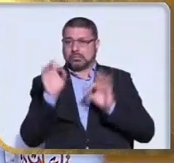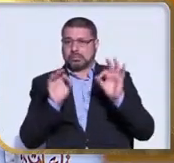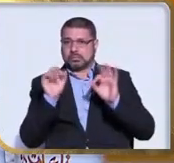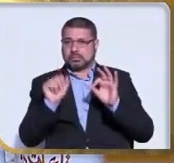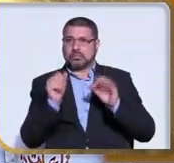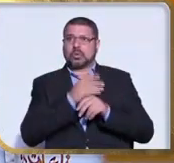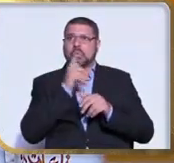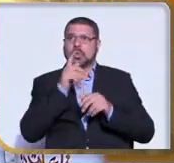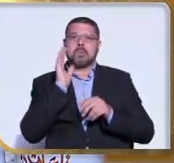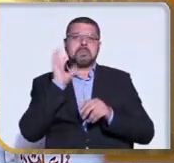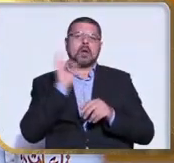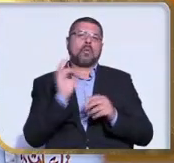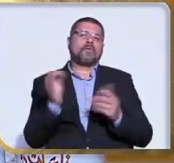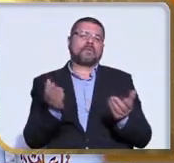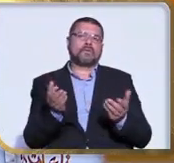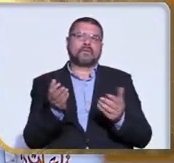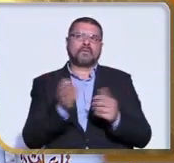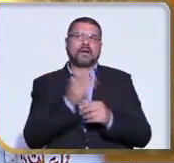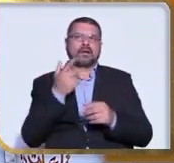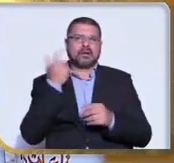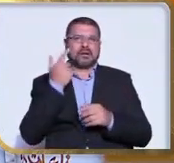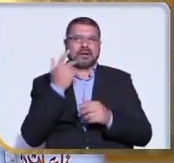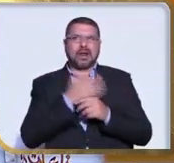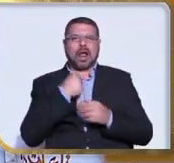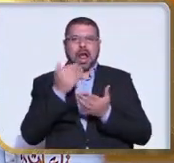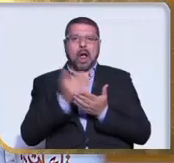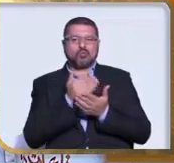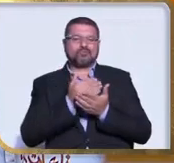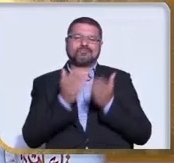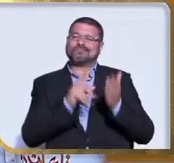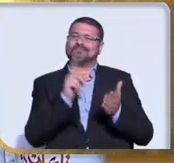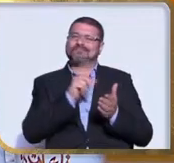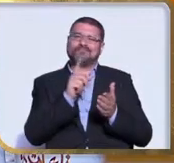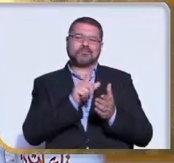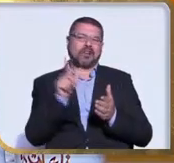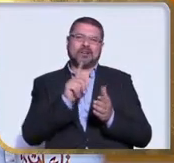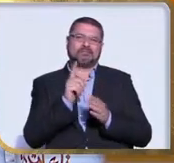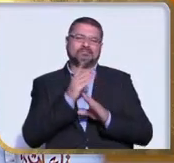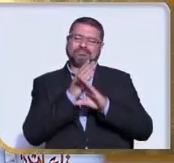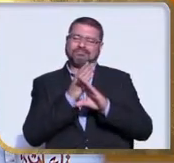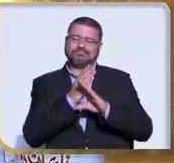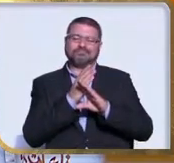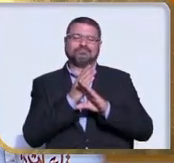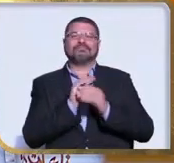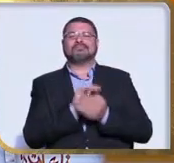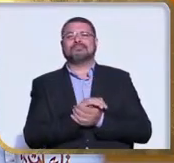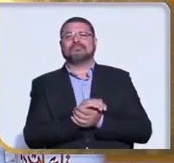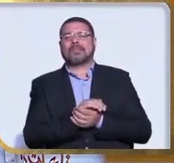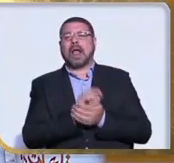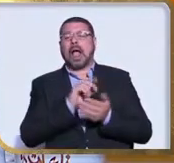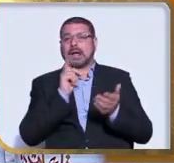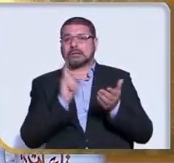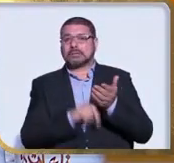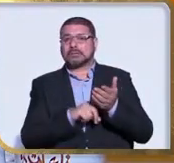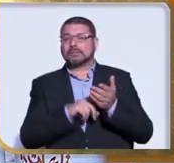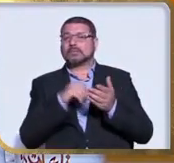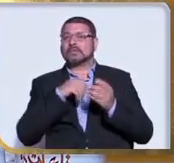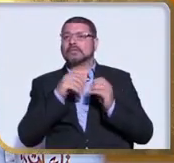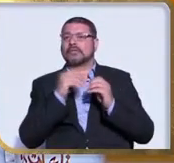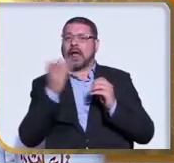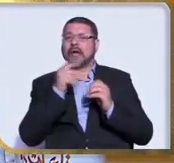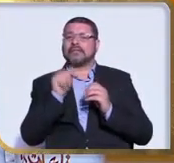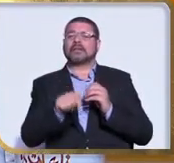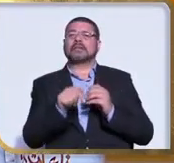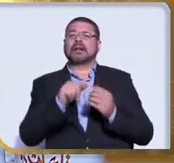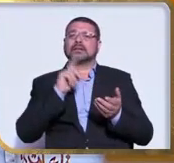إن يكون بالمعروف، مش عشان أحوش بقى، مش هاخد الفلوس وحوشها. يبقى أنا في عندي هنا حاجة،